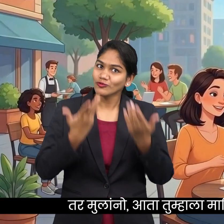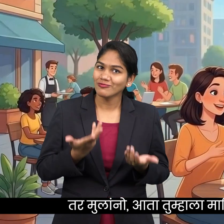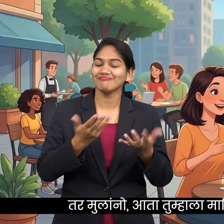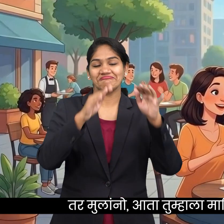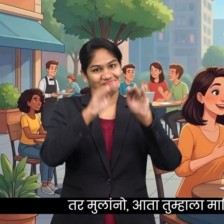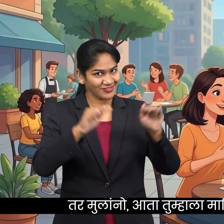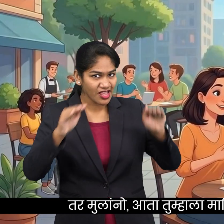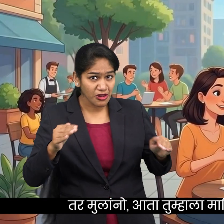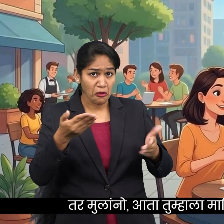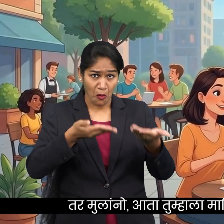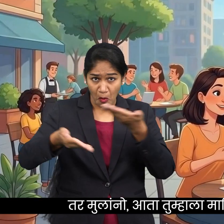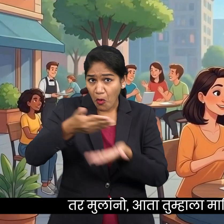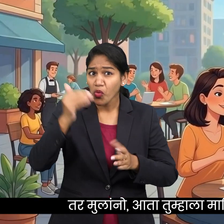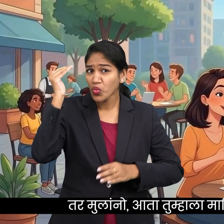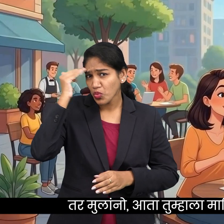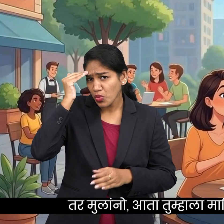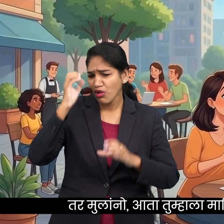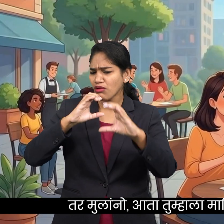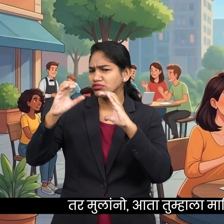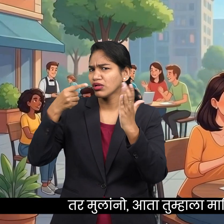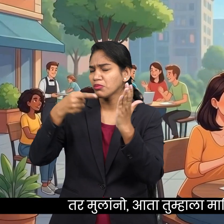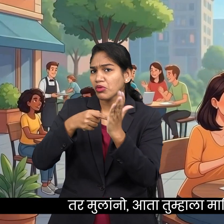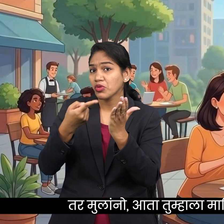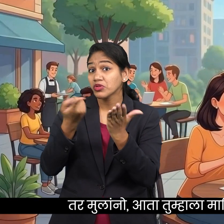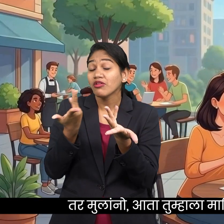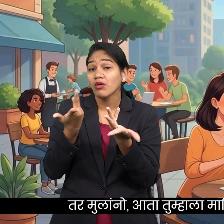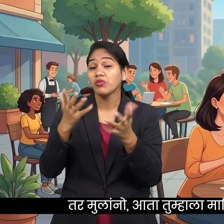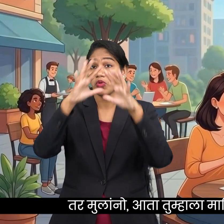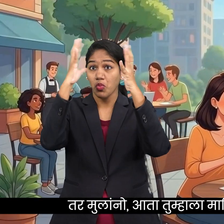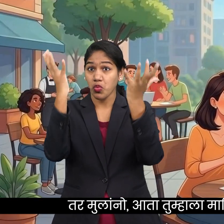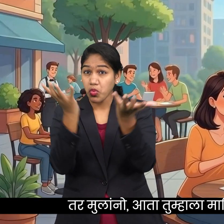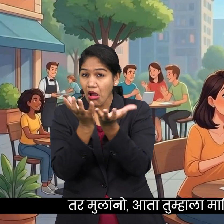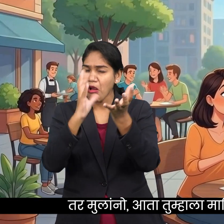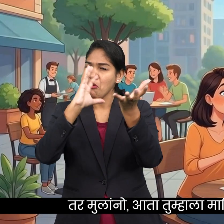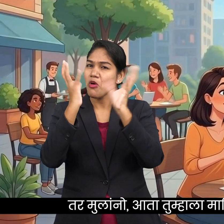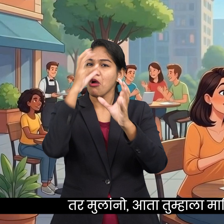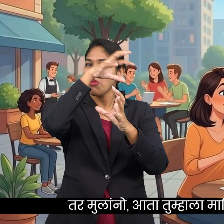तर मुलांनो, आता तुम्हाला माहिती आहे, संवाद आपल्या सभोवताली आहे.